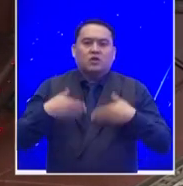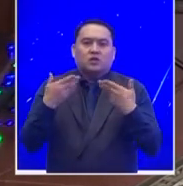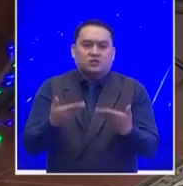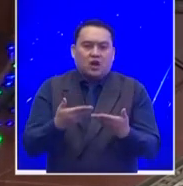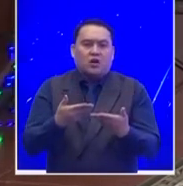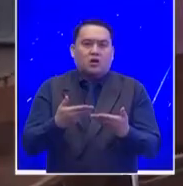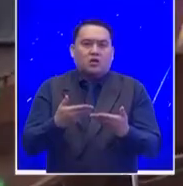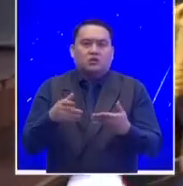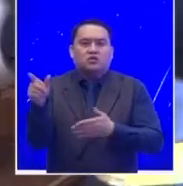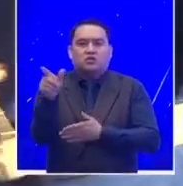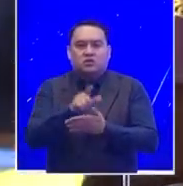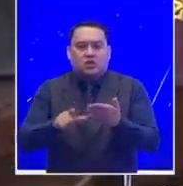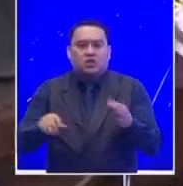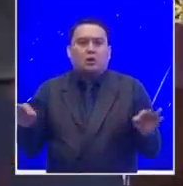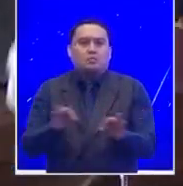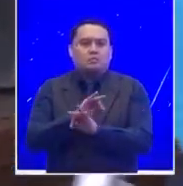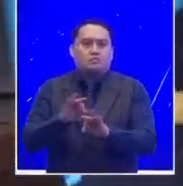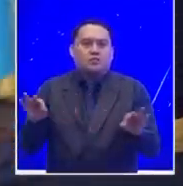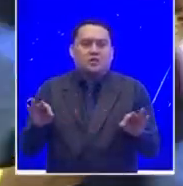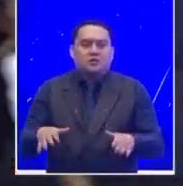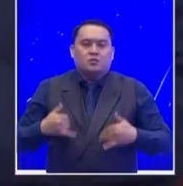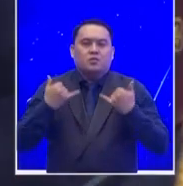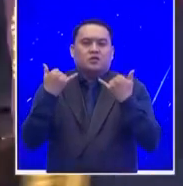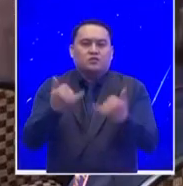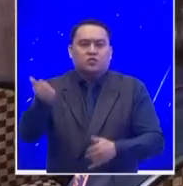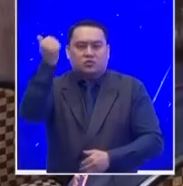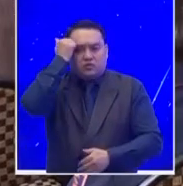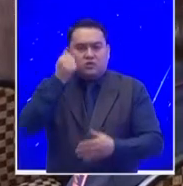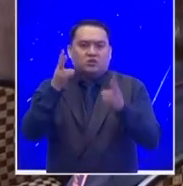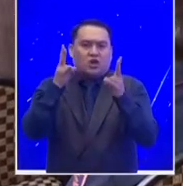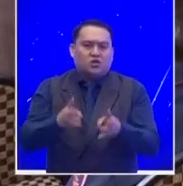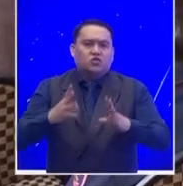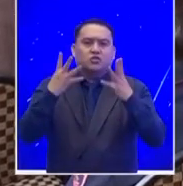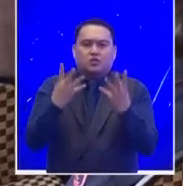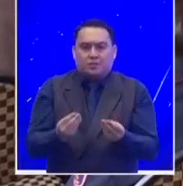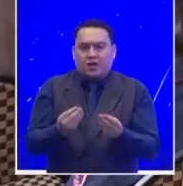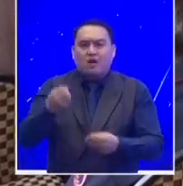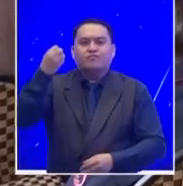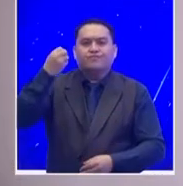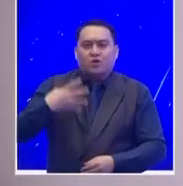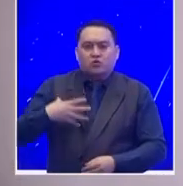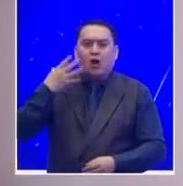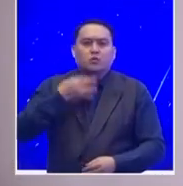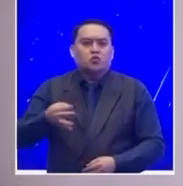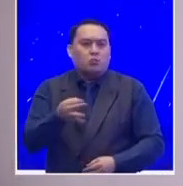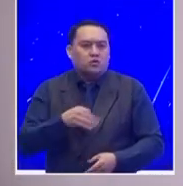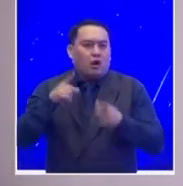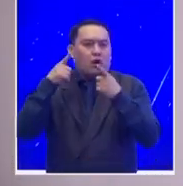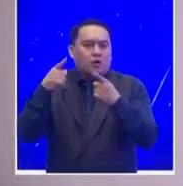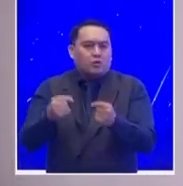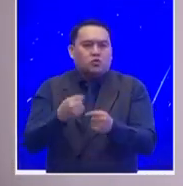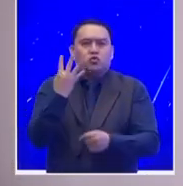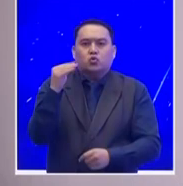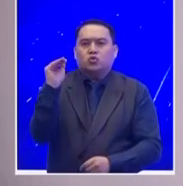Со сцены звучали стихи и песни, посвященные воспоминаниям трагических дней. Напомним, в Афганистан из Алматинской области отправились